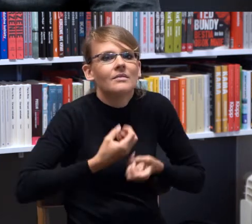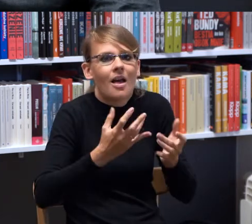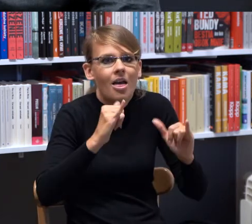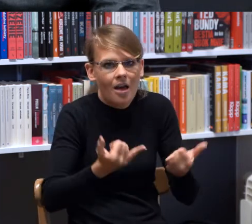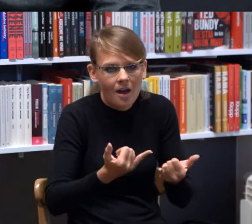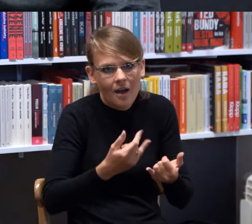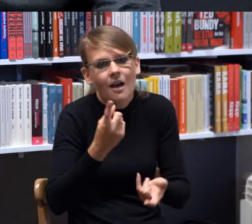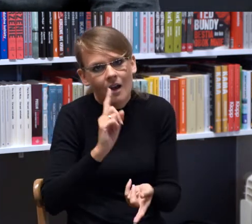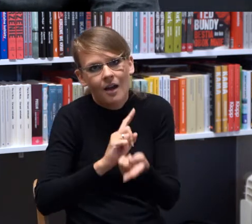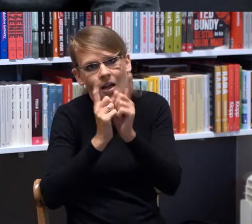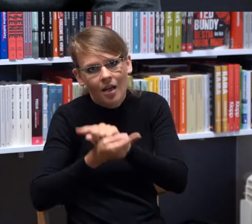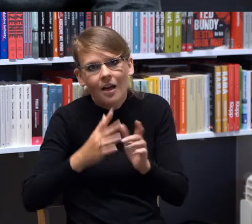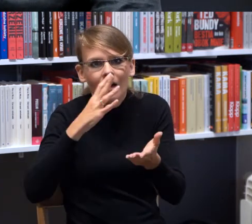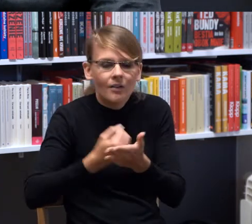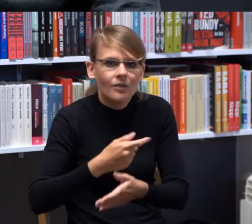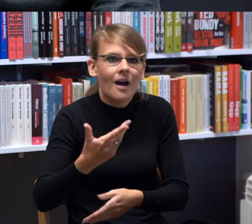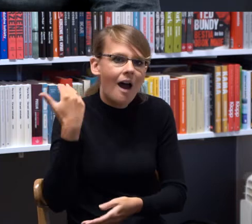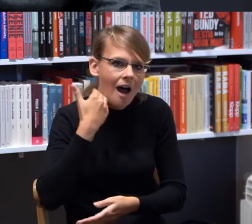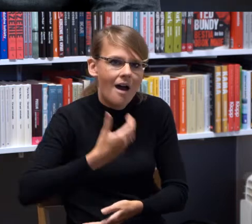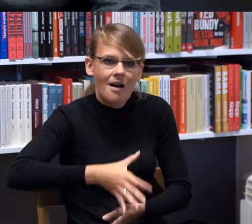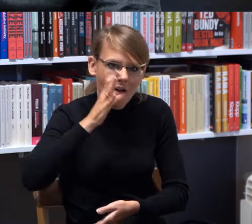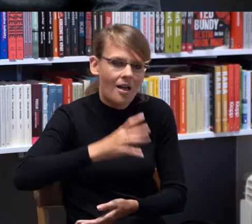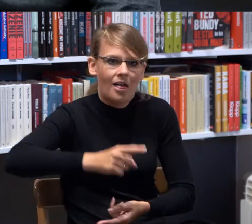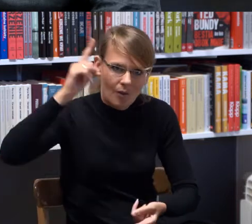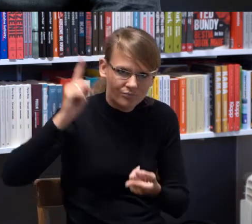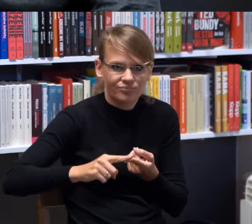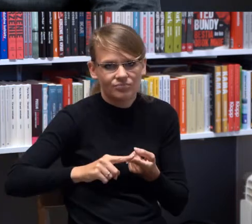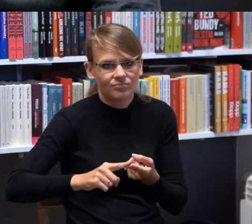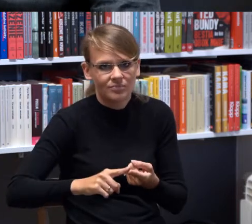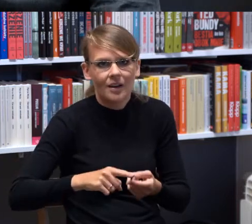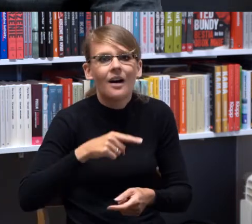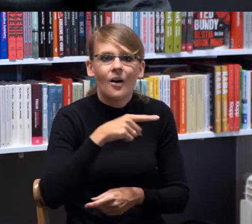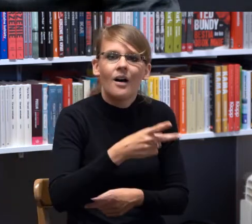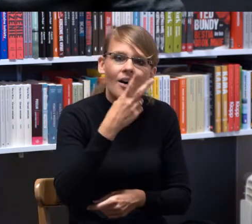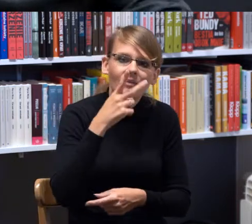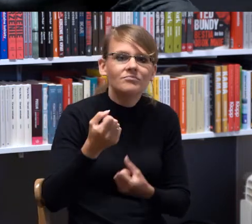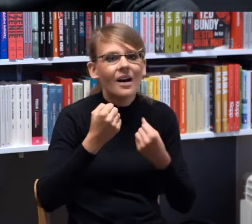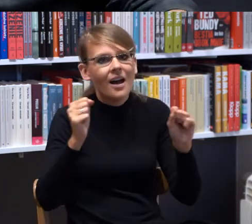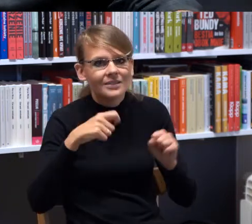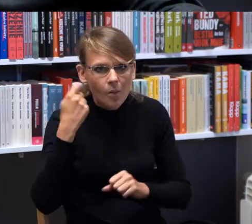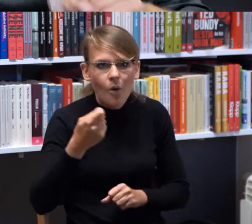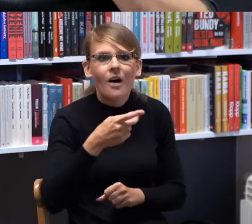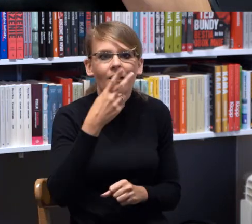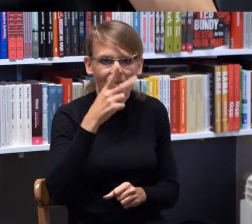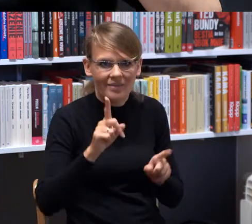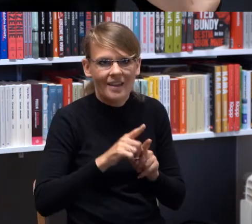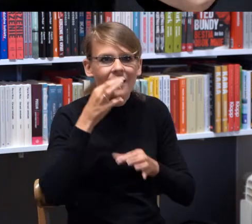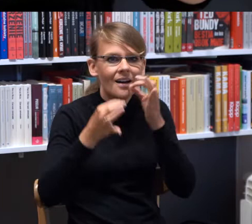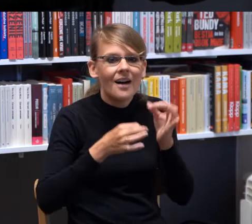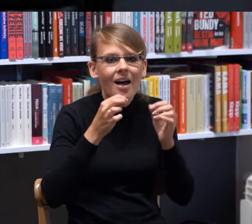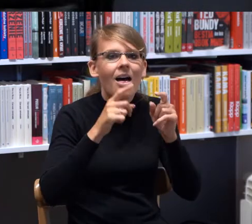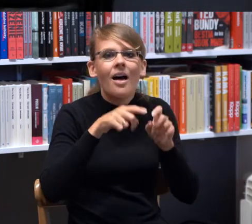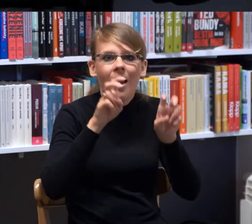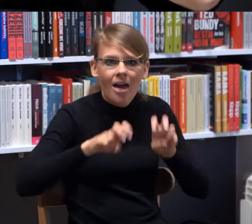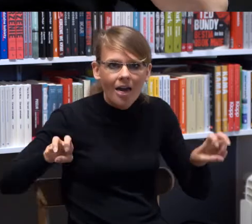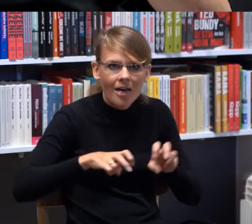picia do dna. Mówimy do dna. Zresztą on widział tę nutę heroiczno-samobójczą na przykład w słowach naszego hymnu, tam jeszcze Polska nie